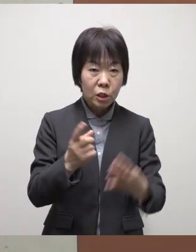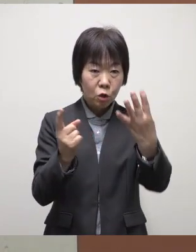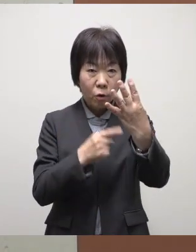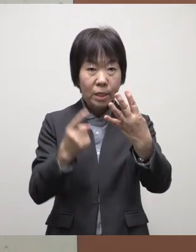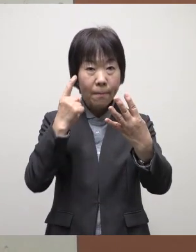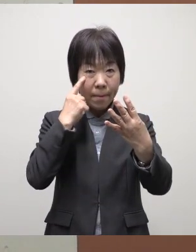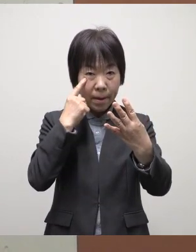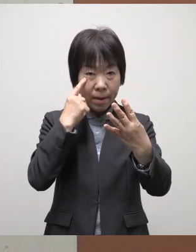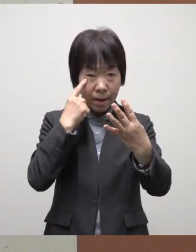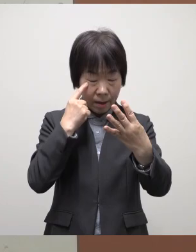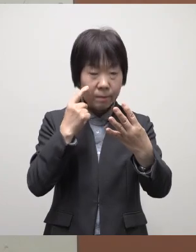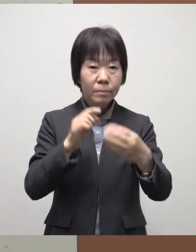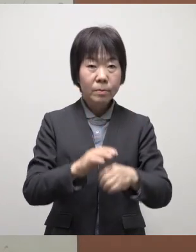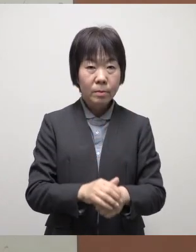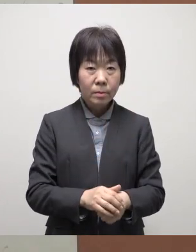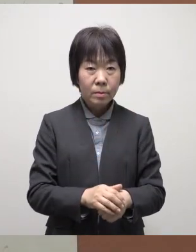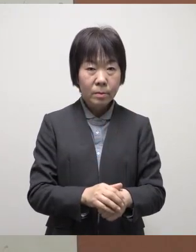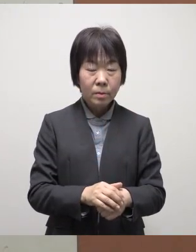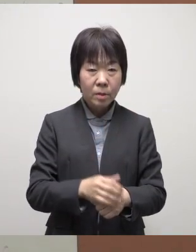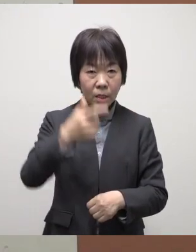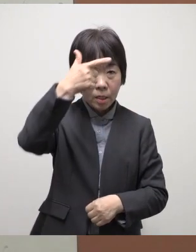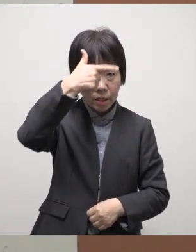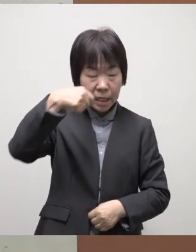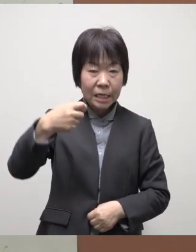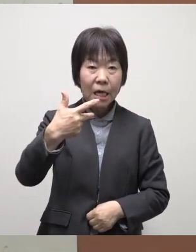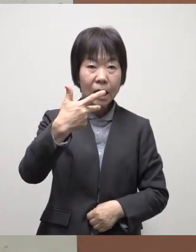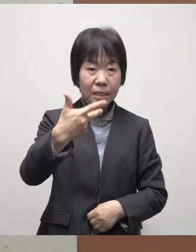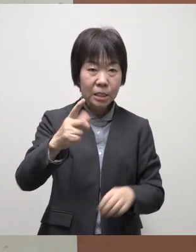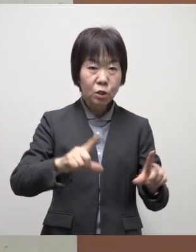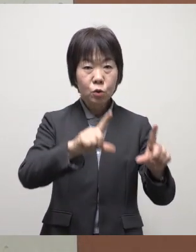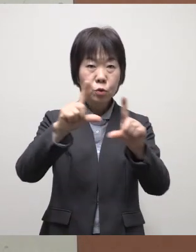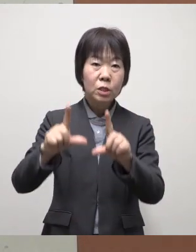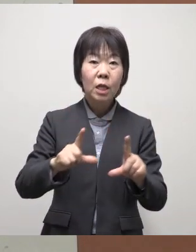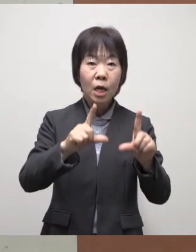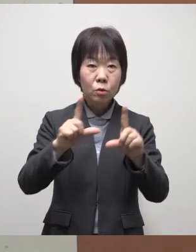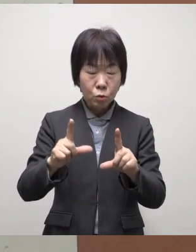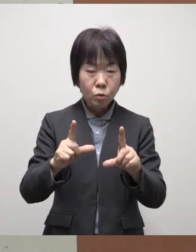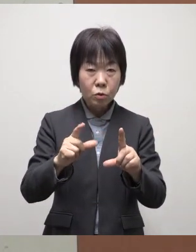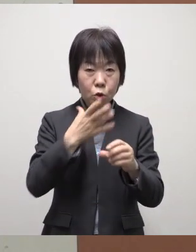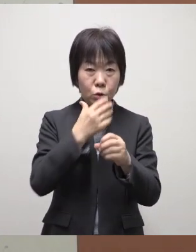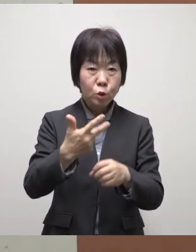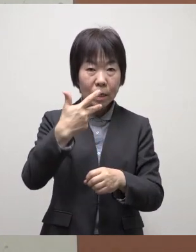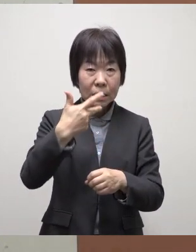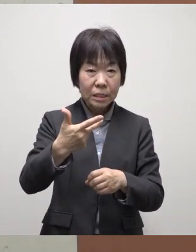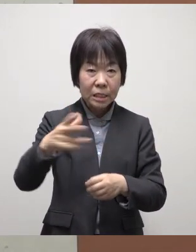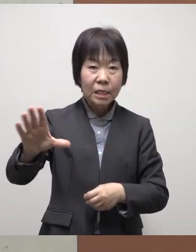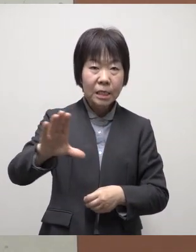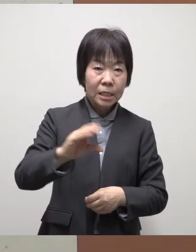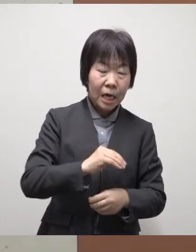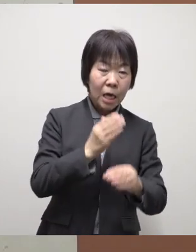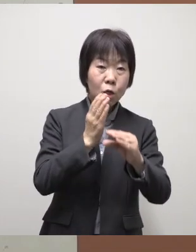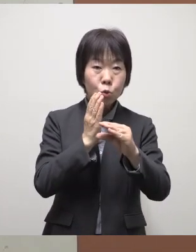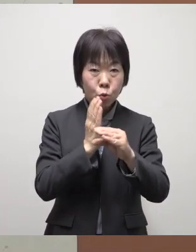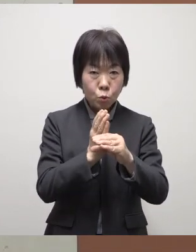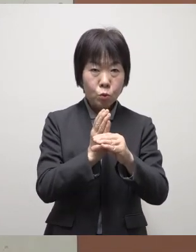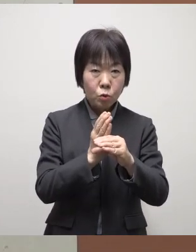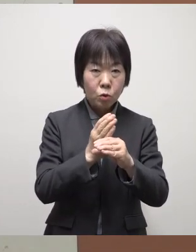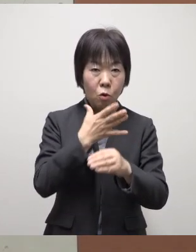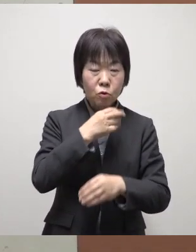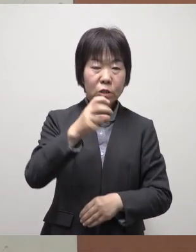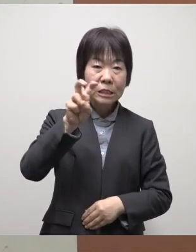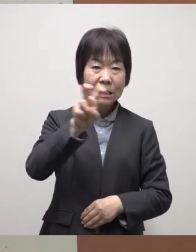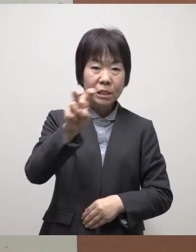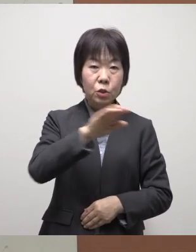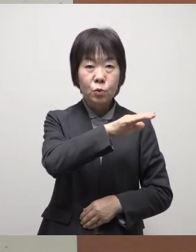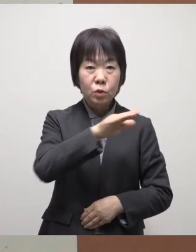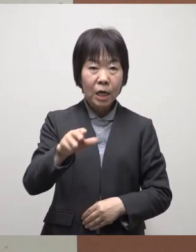4例目の患者は仙台市に居住する福島市に帰省中の20